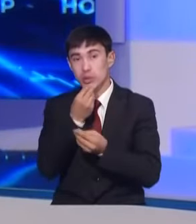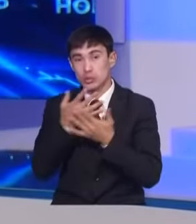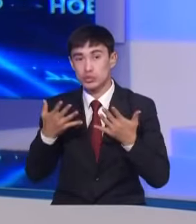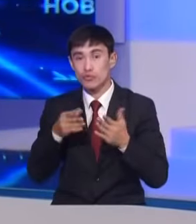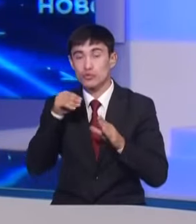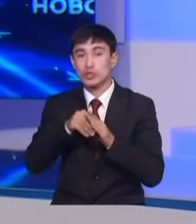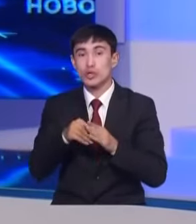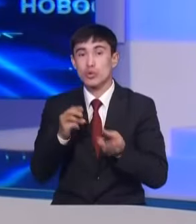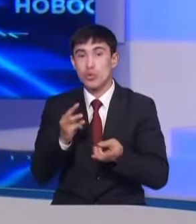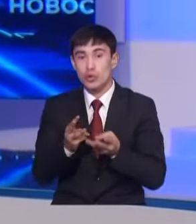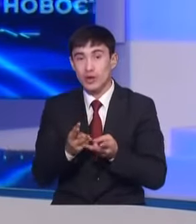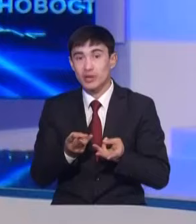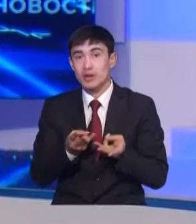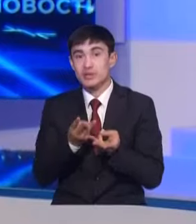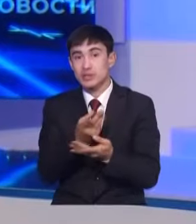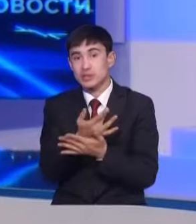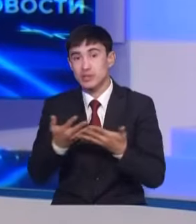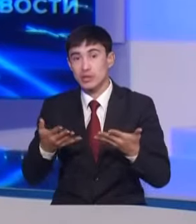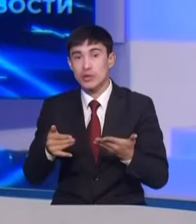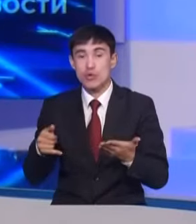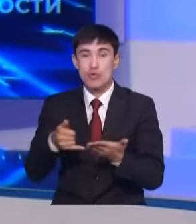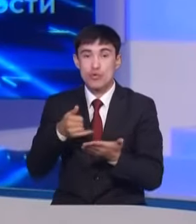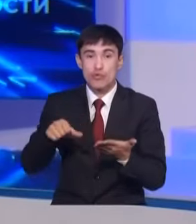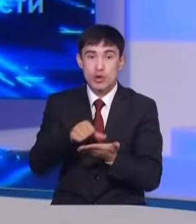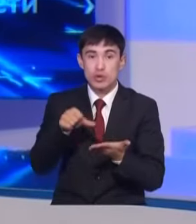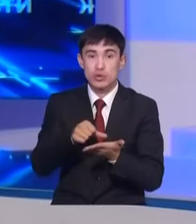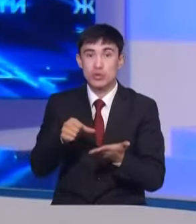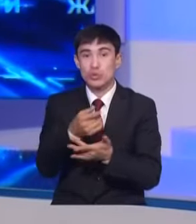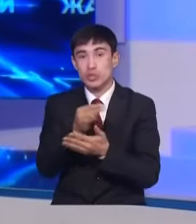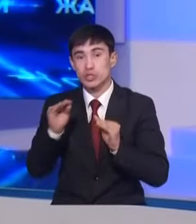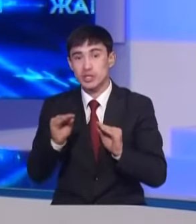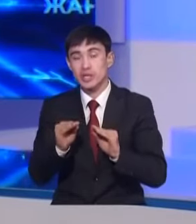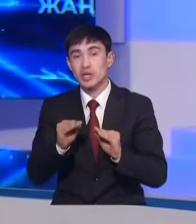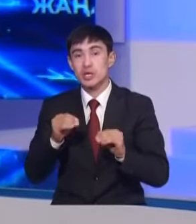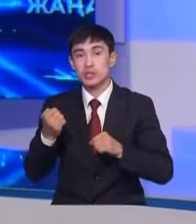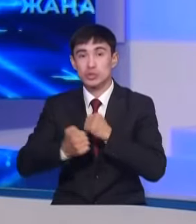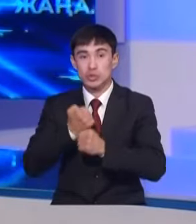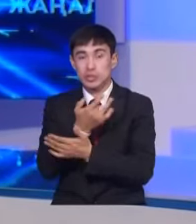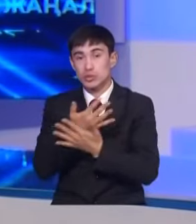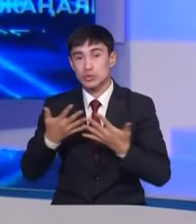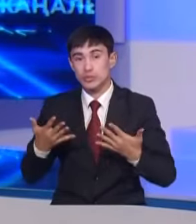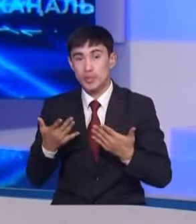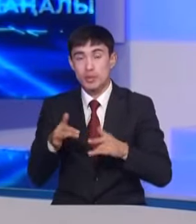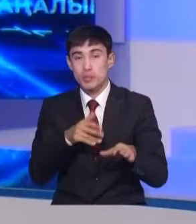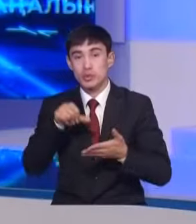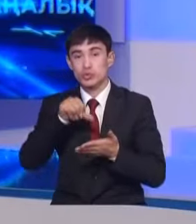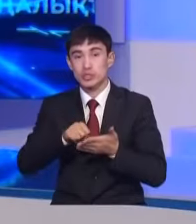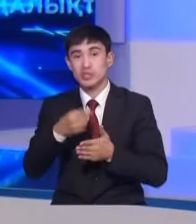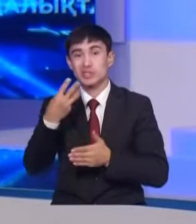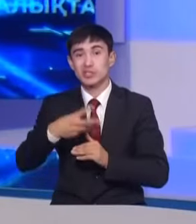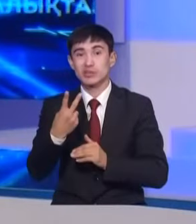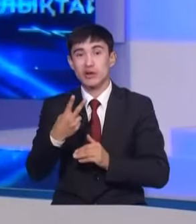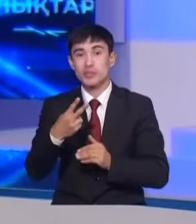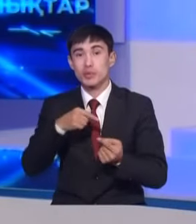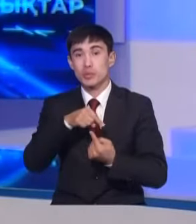продукции включая кулинарные и кондитерские изделия ювелирные украшения текстиль и многое другое всего в мероприятии приняли участие